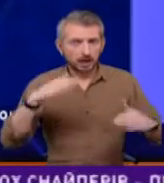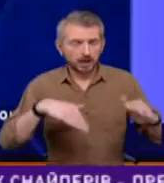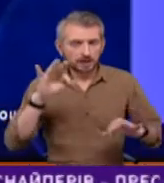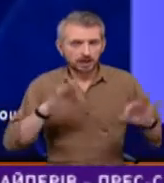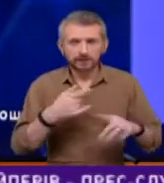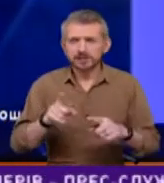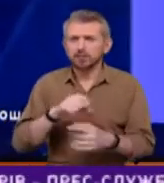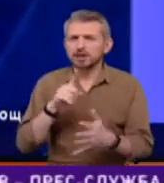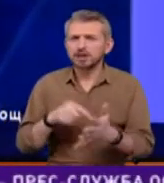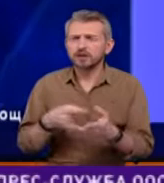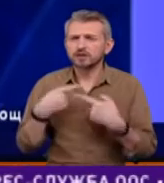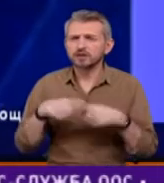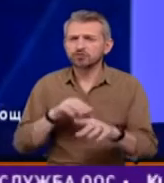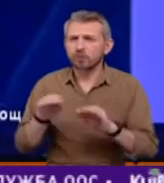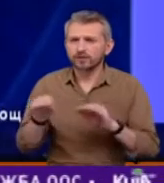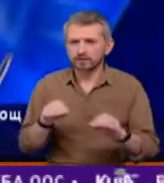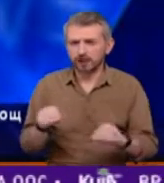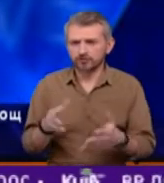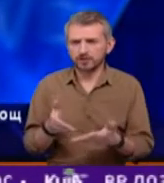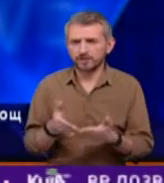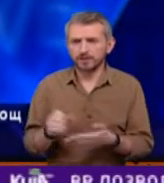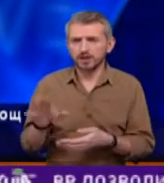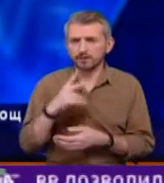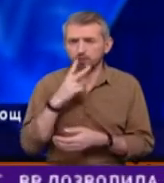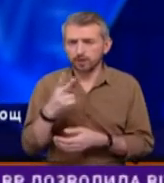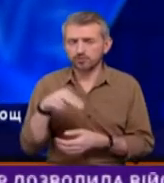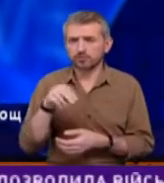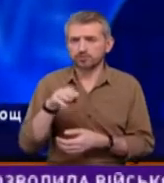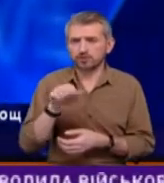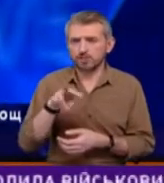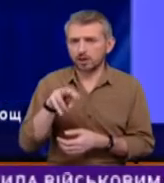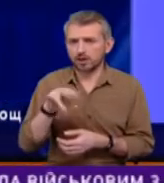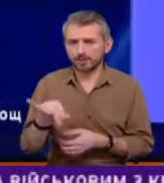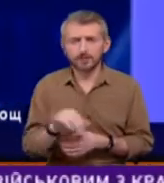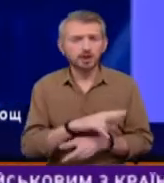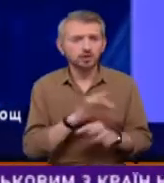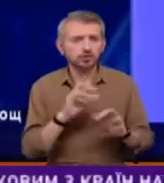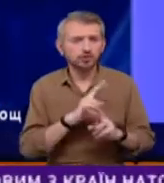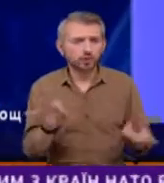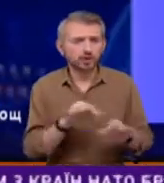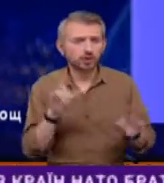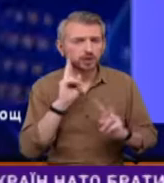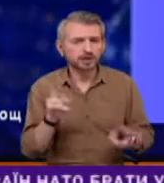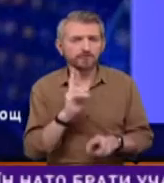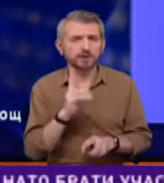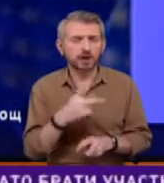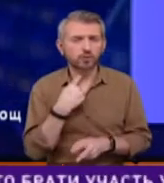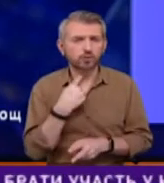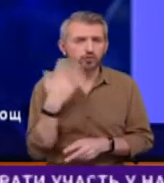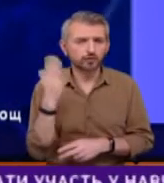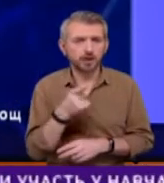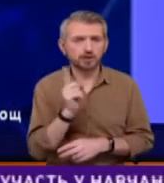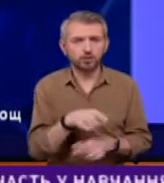питання технічного оснащення. Аж де вже є після Євробачення Джамали? Ніколи ніхто не знав, як проголосували той